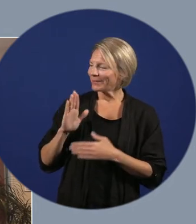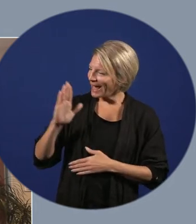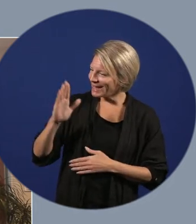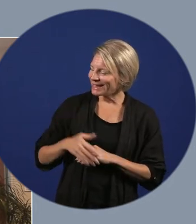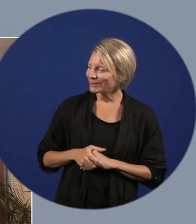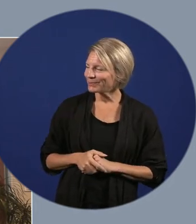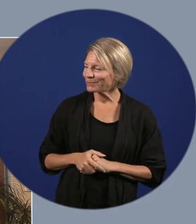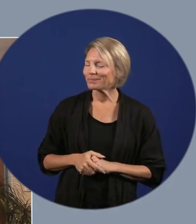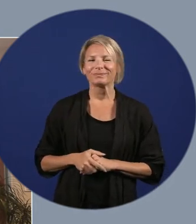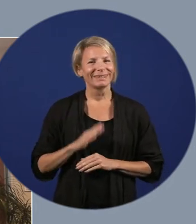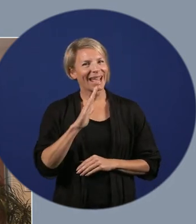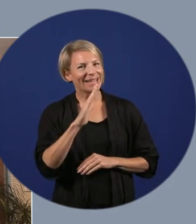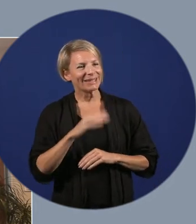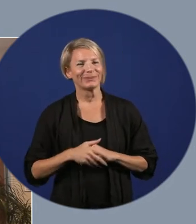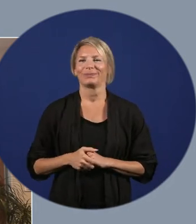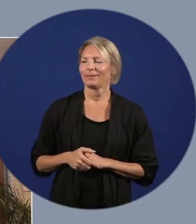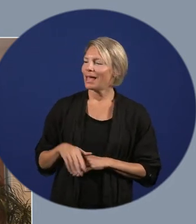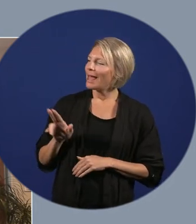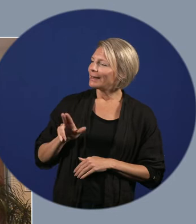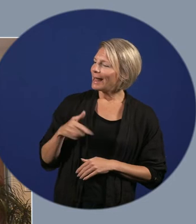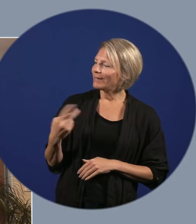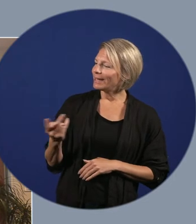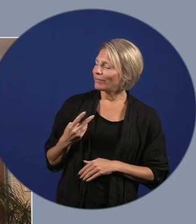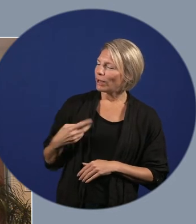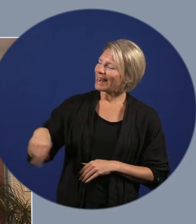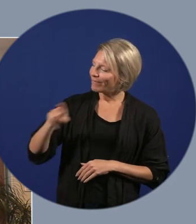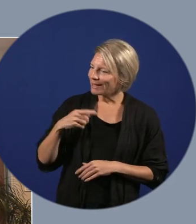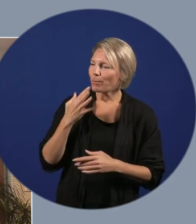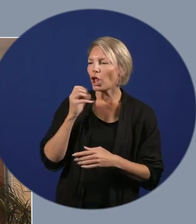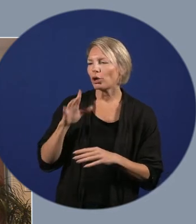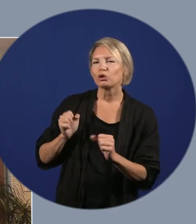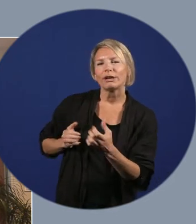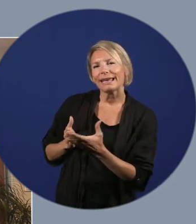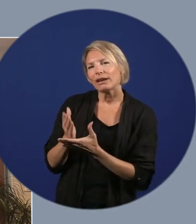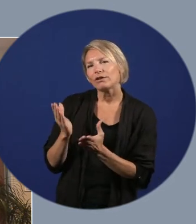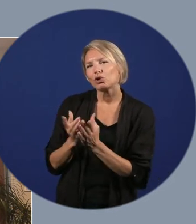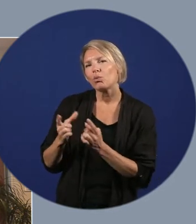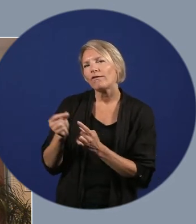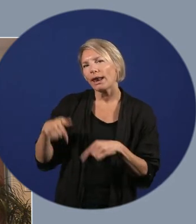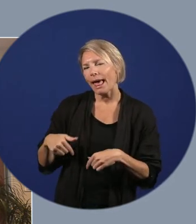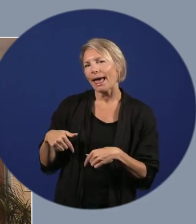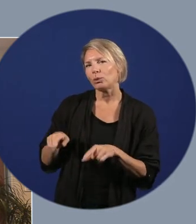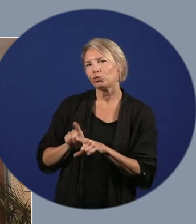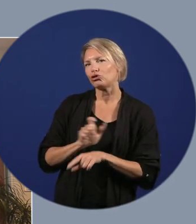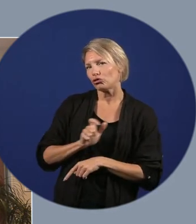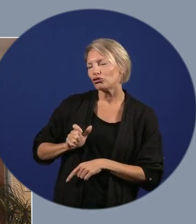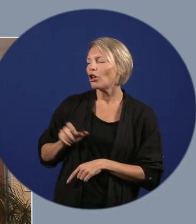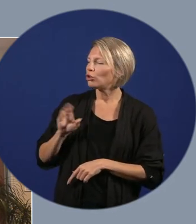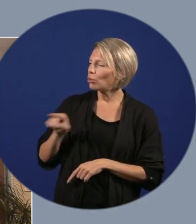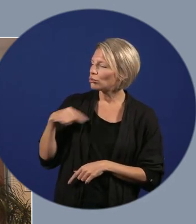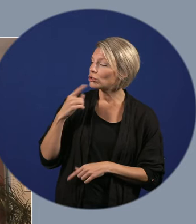Hej. Och när vi pratade och diskuterade om att vi ska genomföra skolval här på Stiftelsen Viktor Rydberg så sa